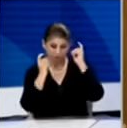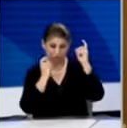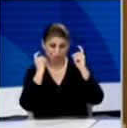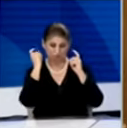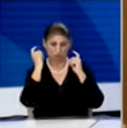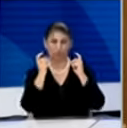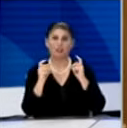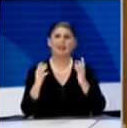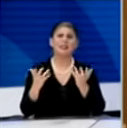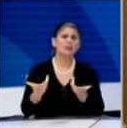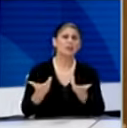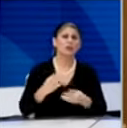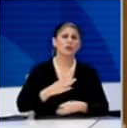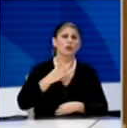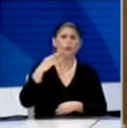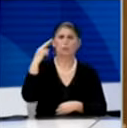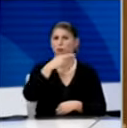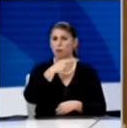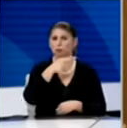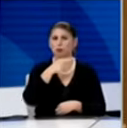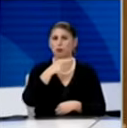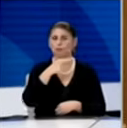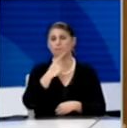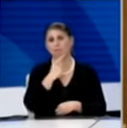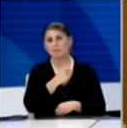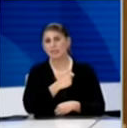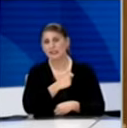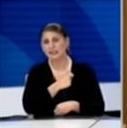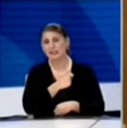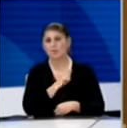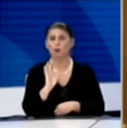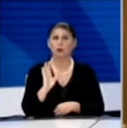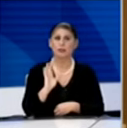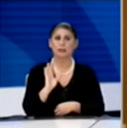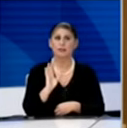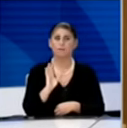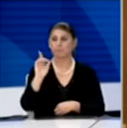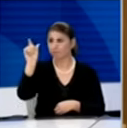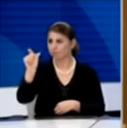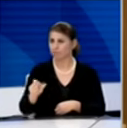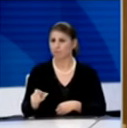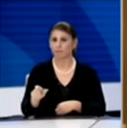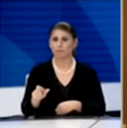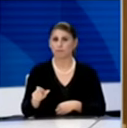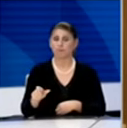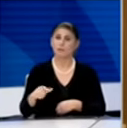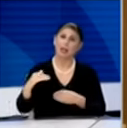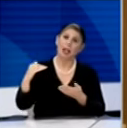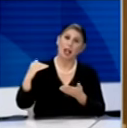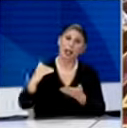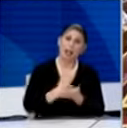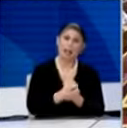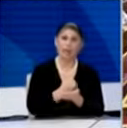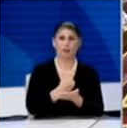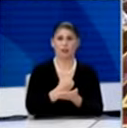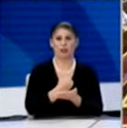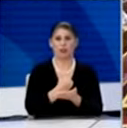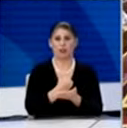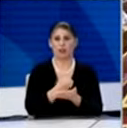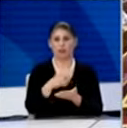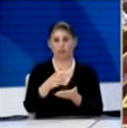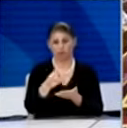διερωτώνται γιατί ο κύριος Πρωθυπουργός θεωρεί ότι είναι άδικα